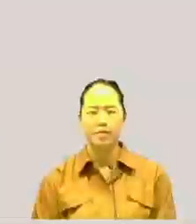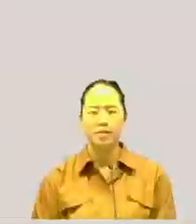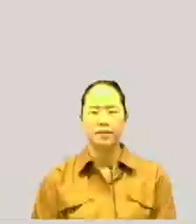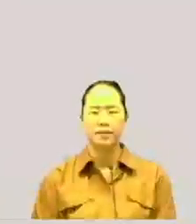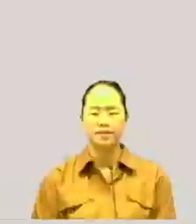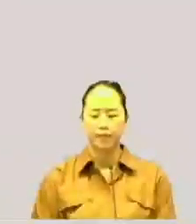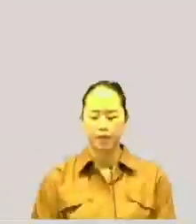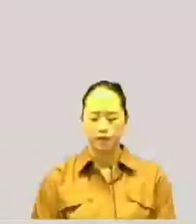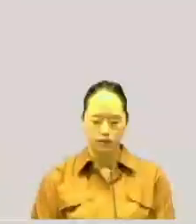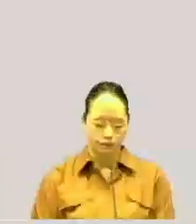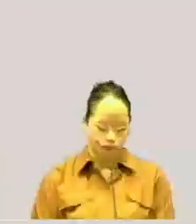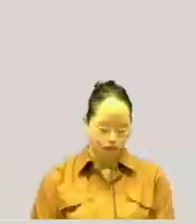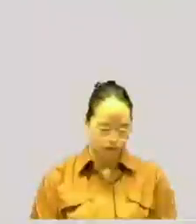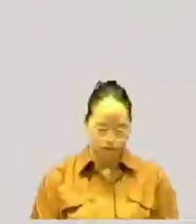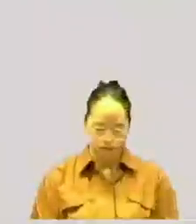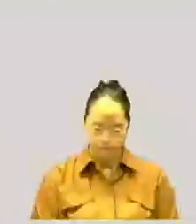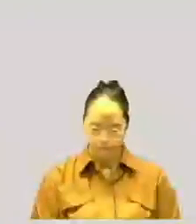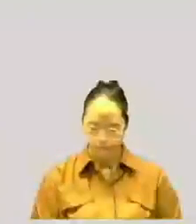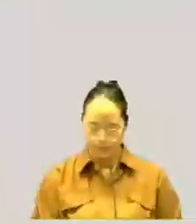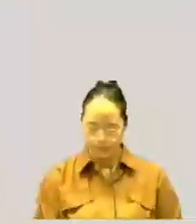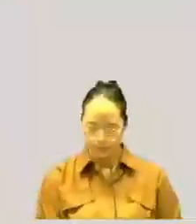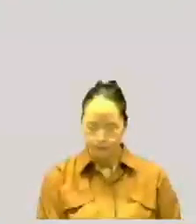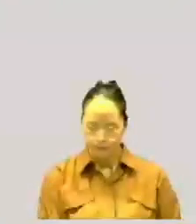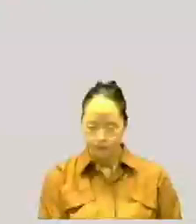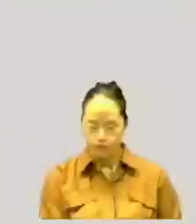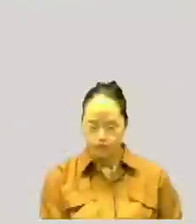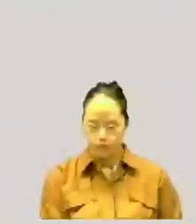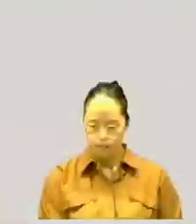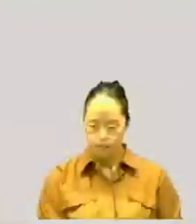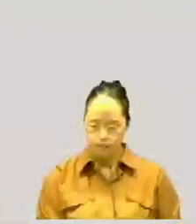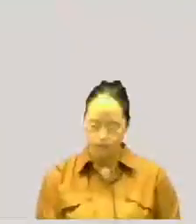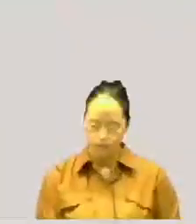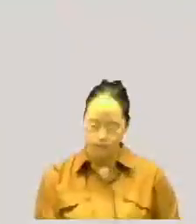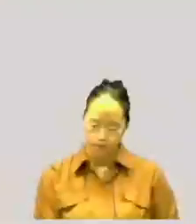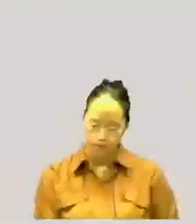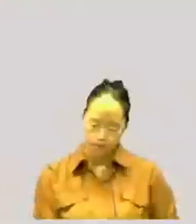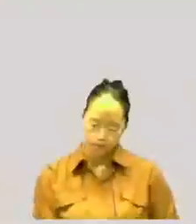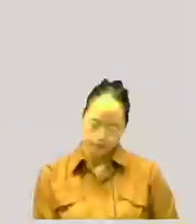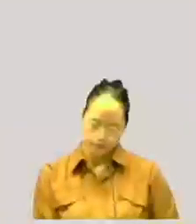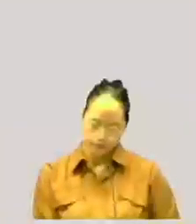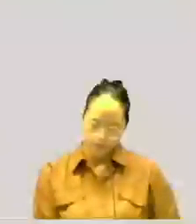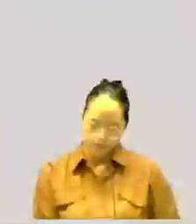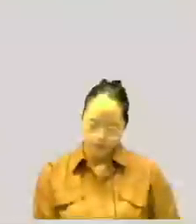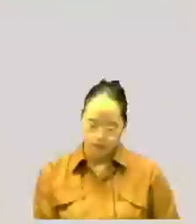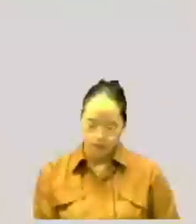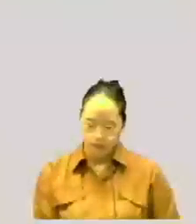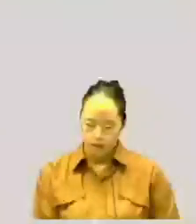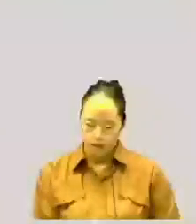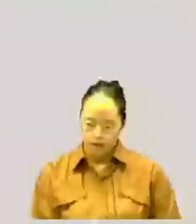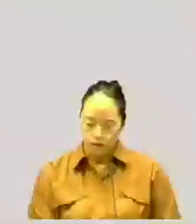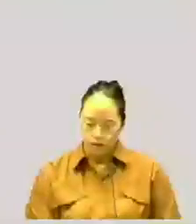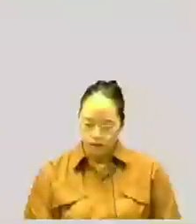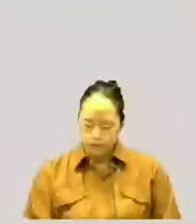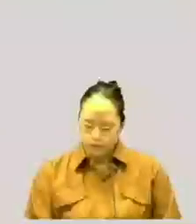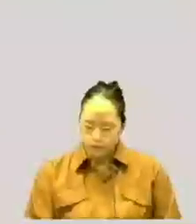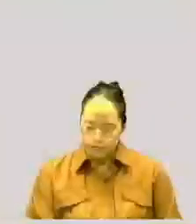顺从神，然后昌盛的时候说的，而是在他们悖逆，然后呢这个腐败的时候呢说的